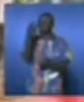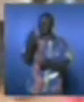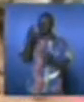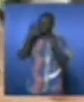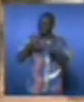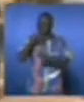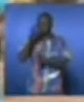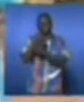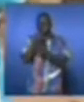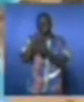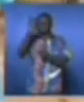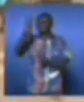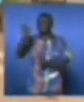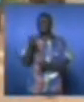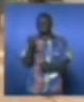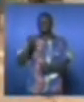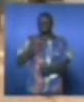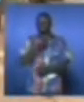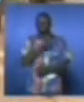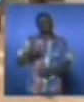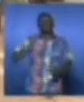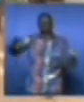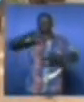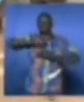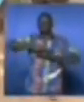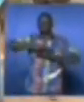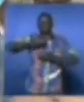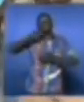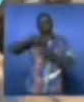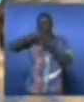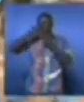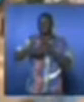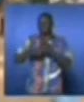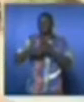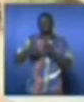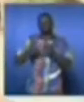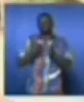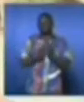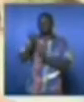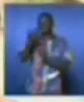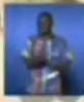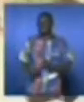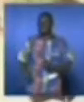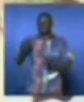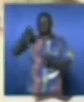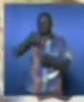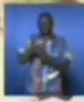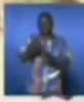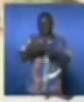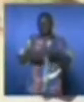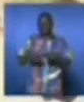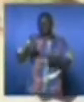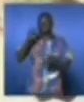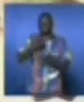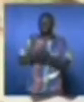6e. Nous sommes bien satisfaits des résultats. Voilà, la plupart des élèves que nous avons viennent de cette école. Ce sont eux-mêmes les